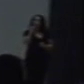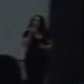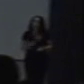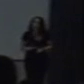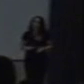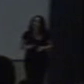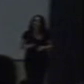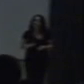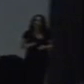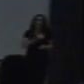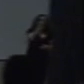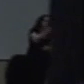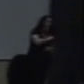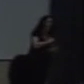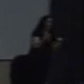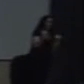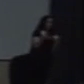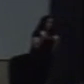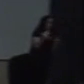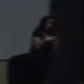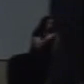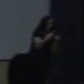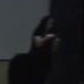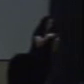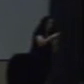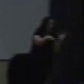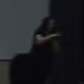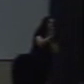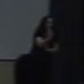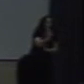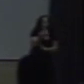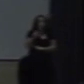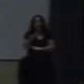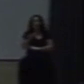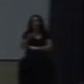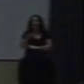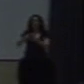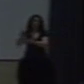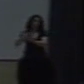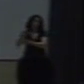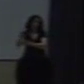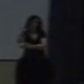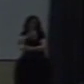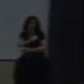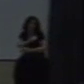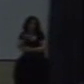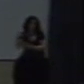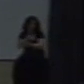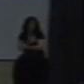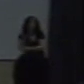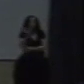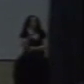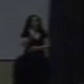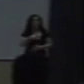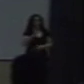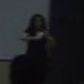què ha fallat, si ha fallat la responsabilitat social dels mitjans, si ha estat alguna disfunció periodística o si hem estat les pròpies associacions juvenils que no ens hem sabut vendre